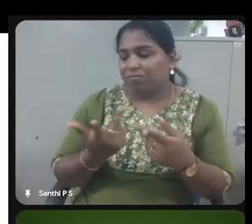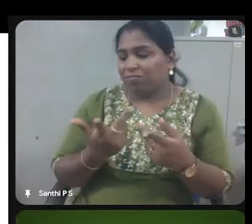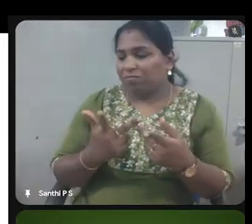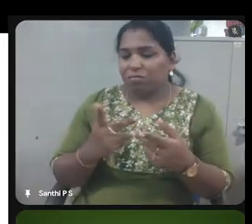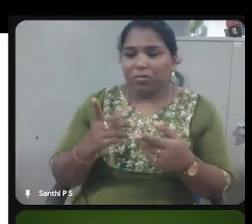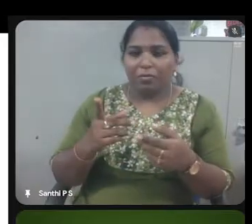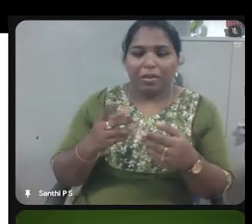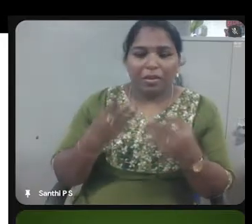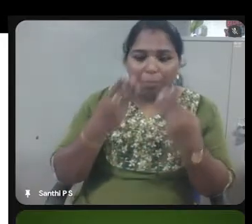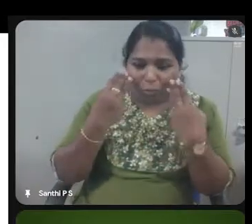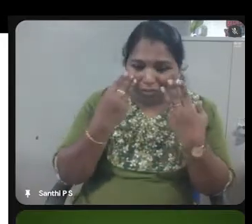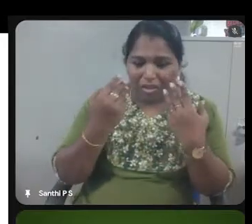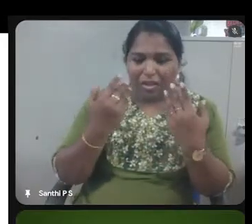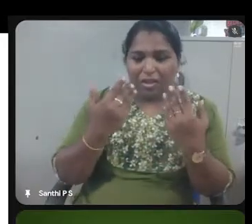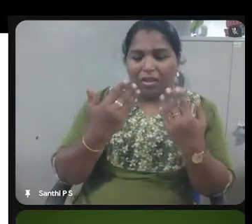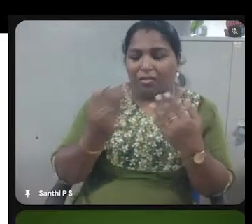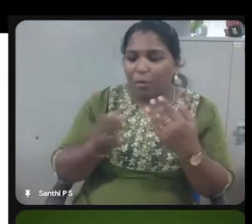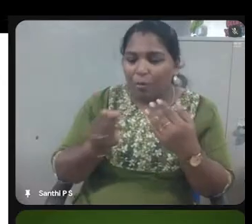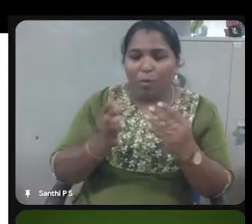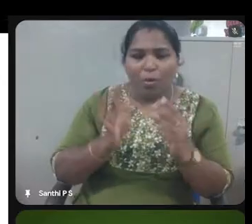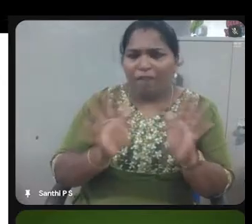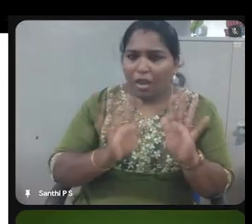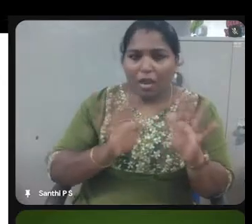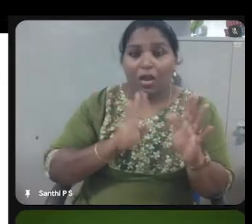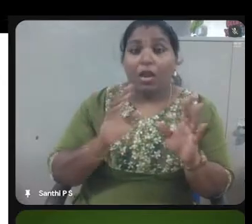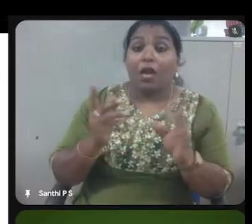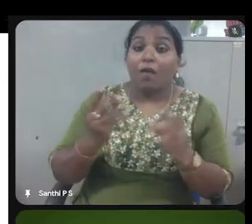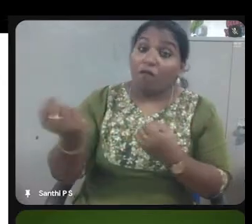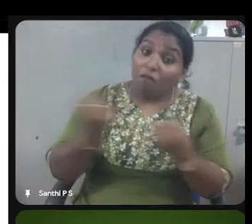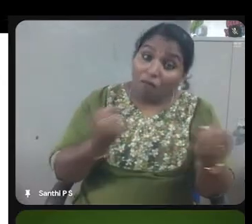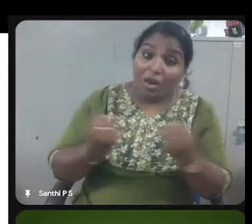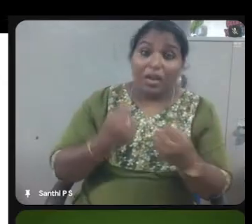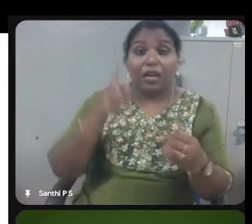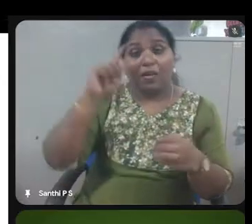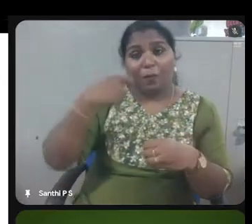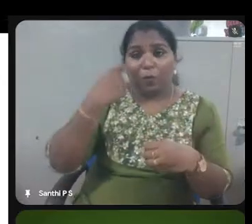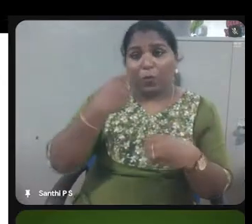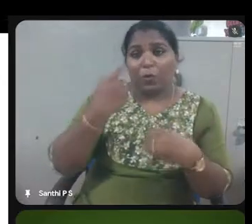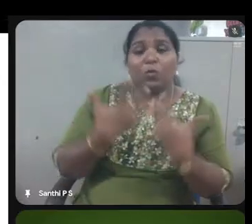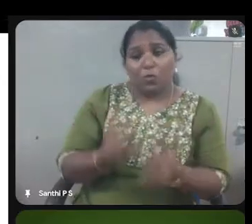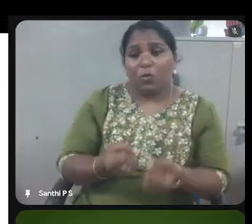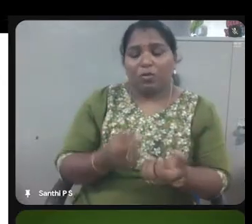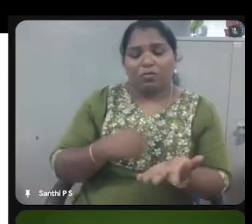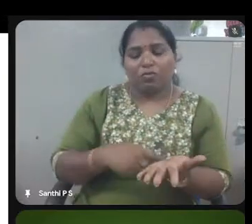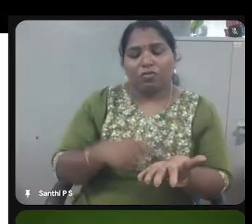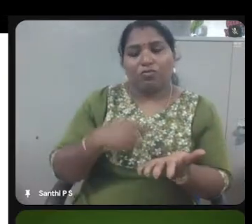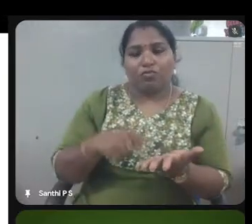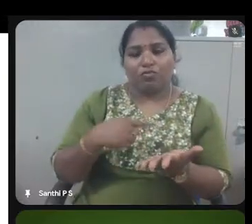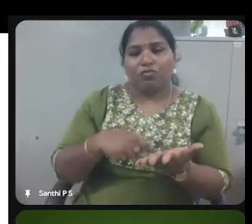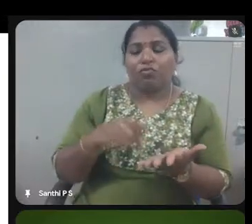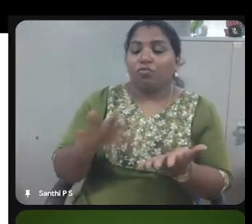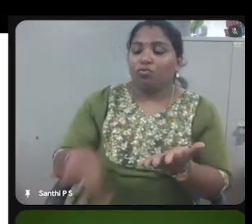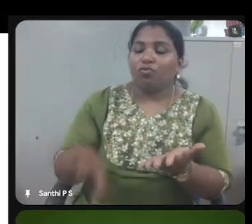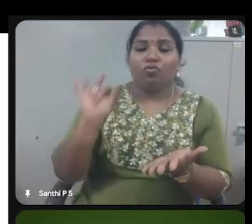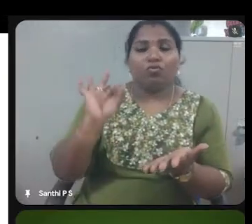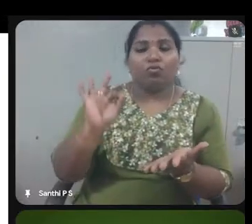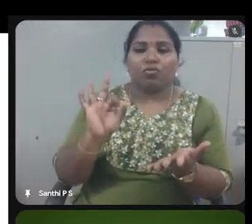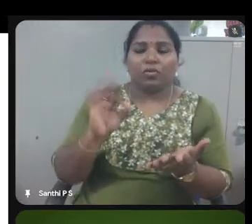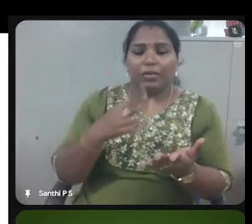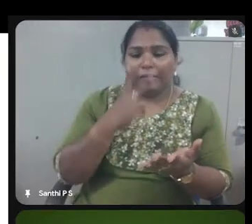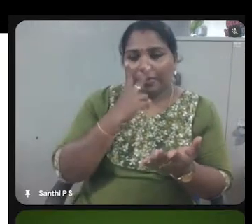വെച്ച് കൊടുത്താലും ആള് വണ്ടികളുടെ വീഡിയോസ് ആണ് കൂടുതലും പ്രിഫർ ചെയ്യുന്നത്, അല്ലെങ്കിൽ തന്നെ സ്ക്രോൾ ചെയ്തെടുക്കുന്നത്. അതേപോലെ